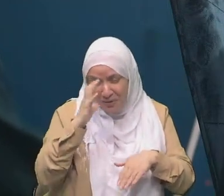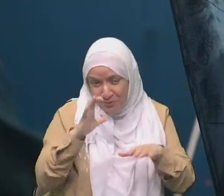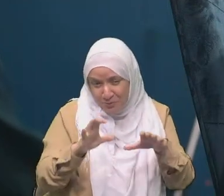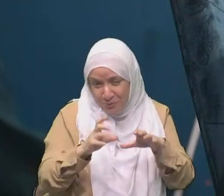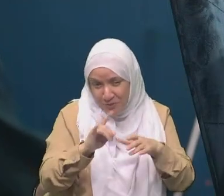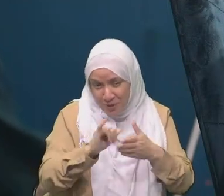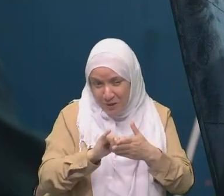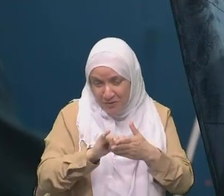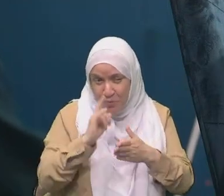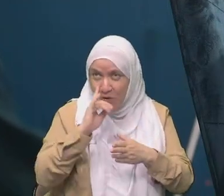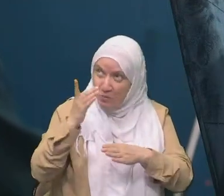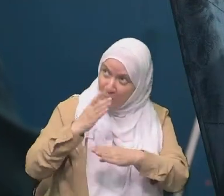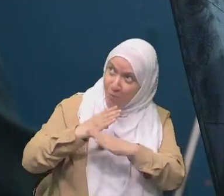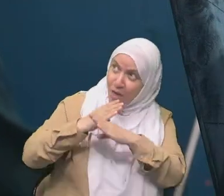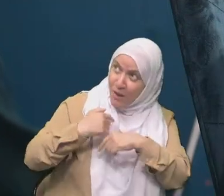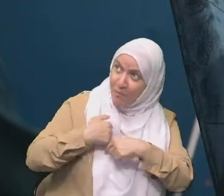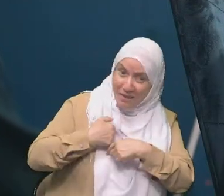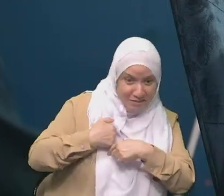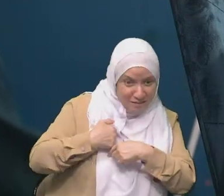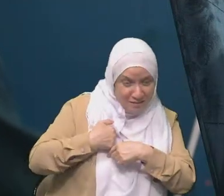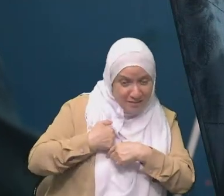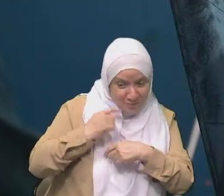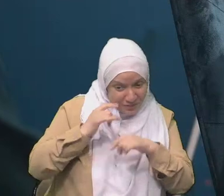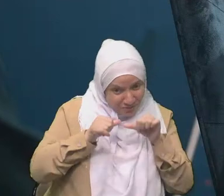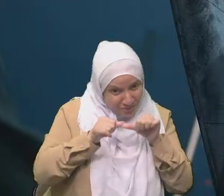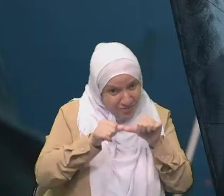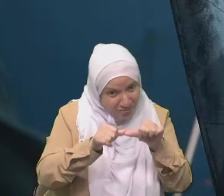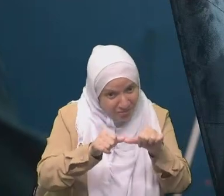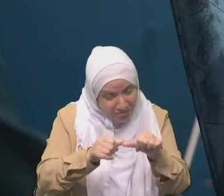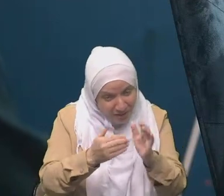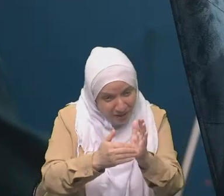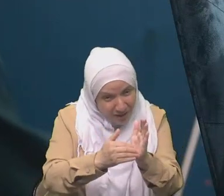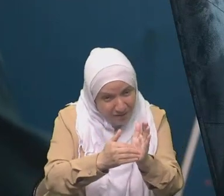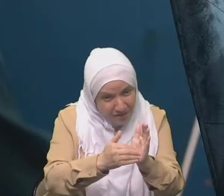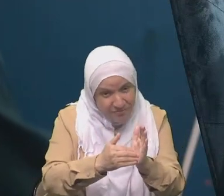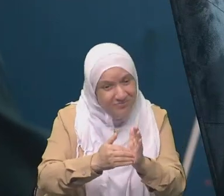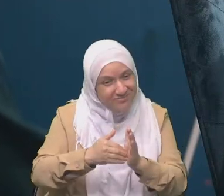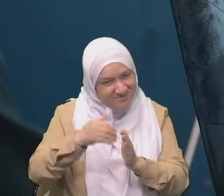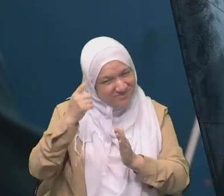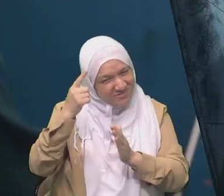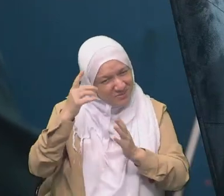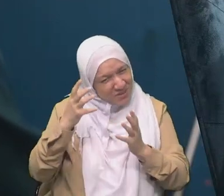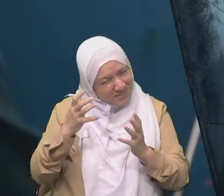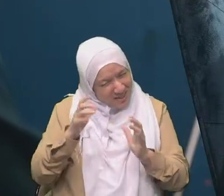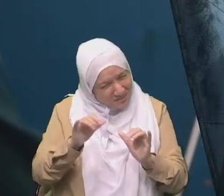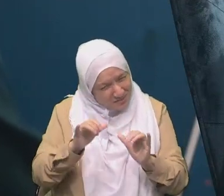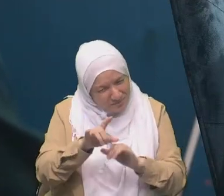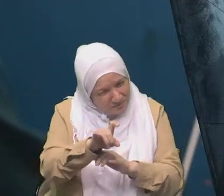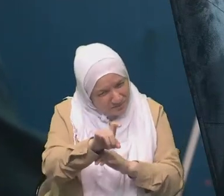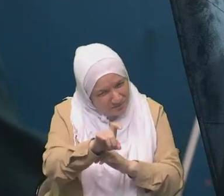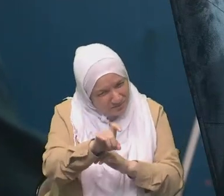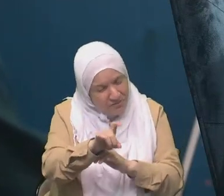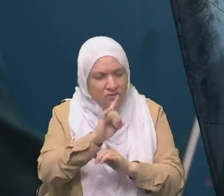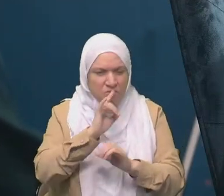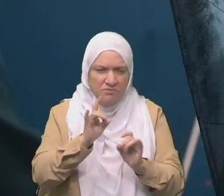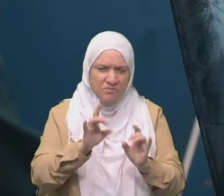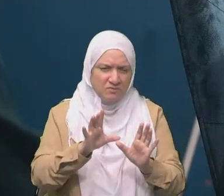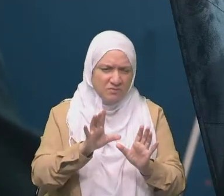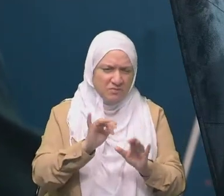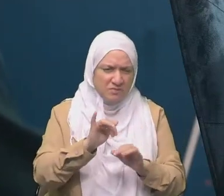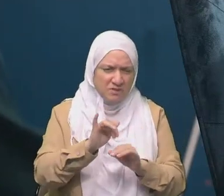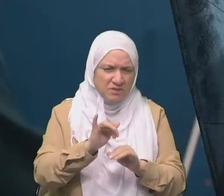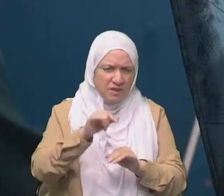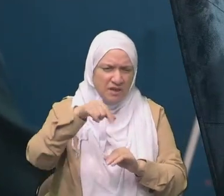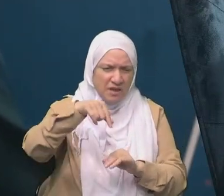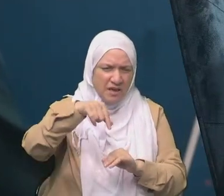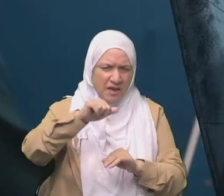wants me to do it. Right? So they use the qadr right now in the wrong way as well. قال وبالاحتجاج بالأشباه والنظائر تارة.